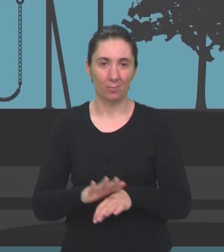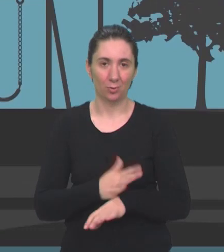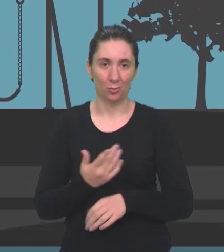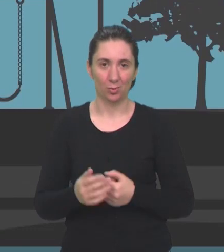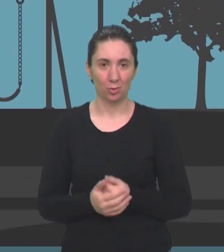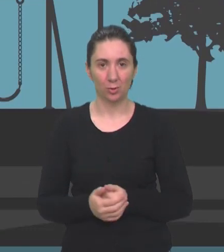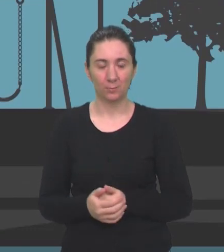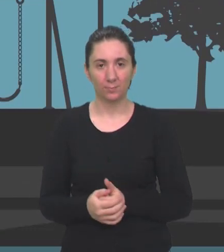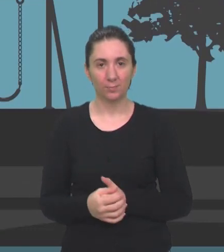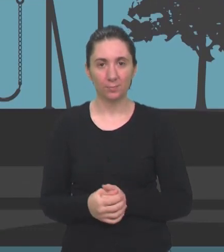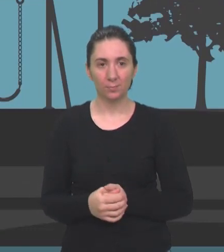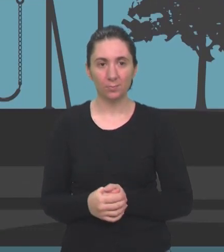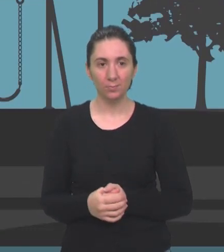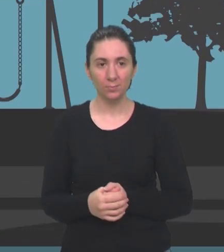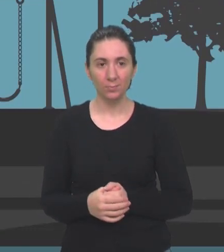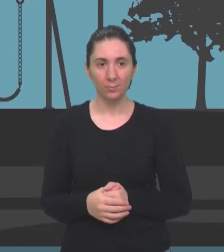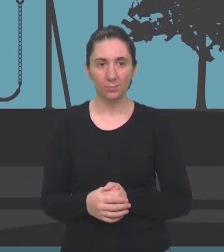osjećaja.